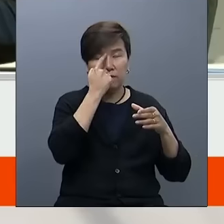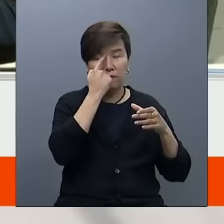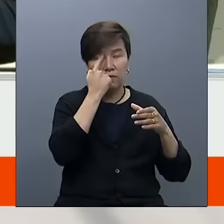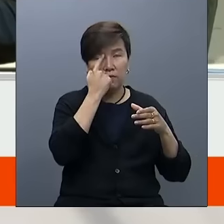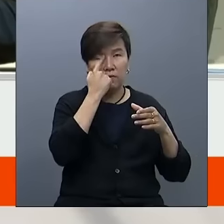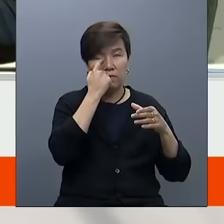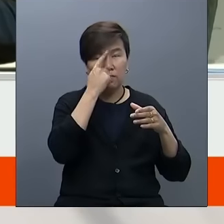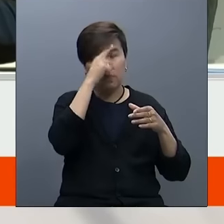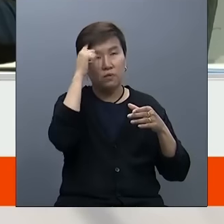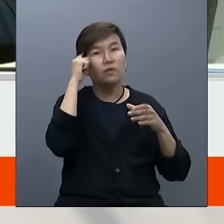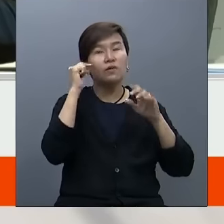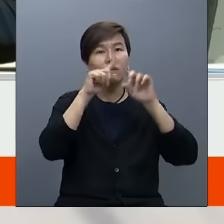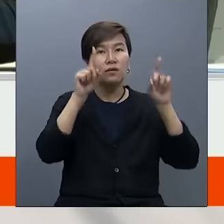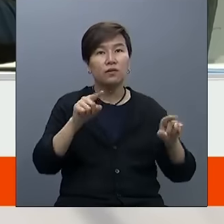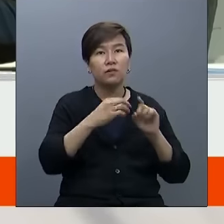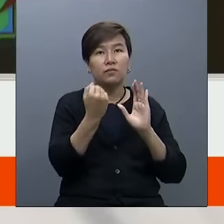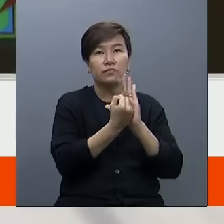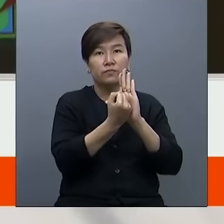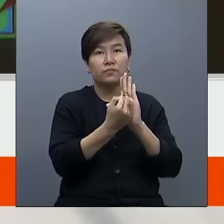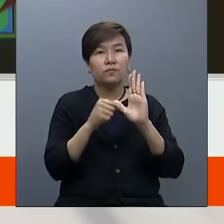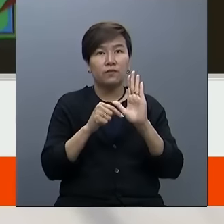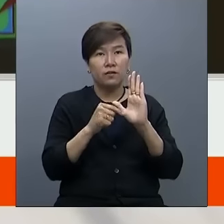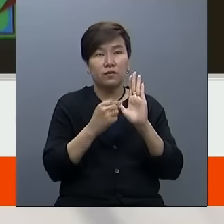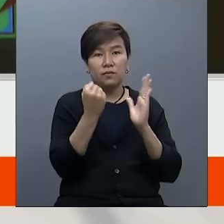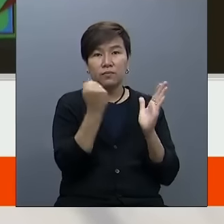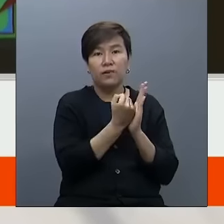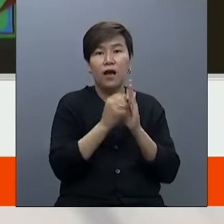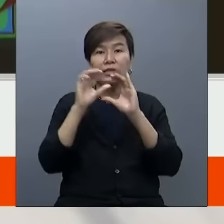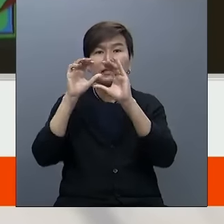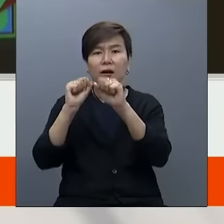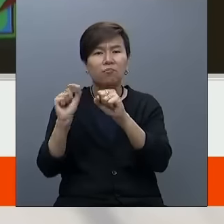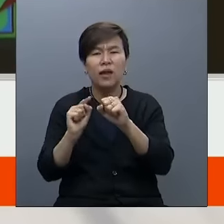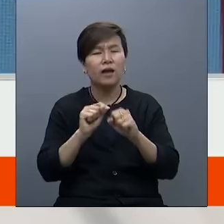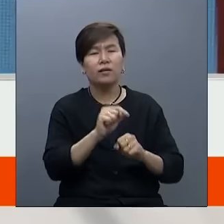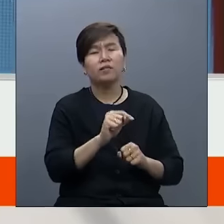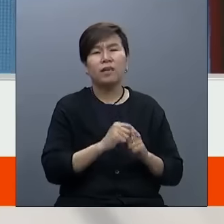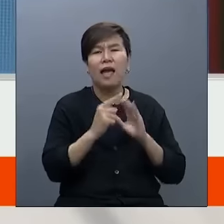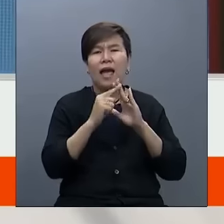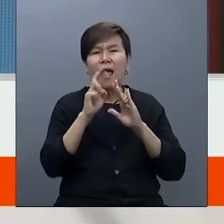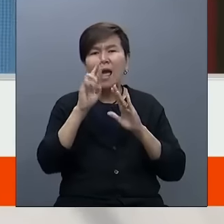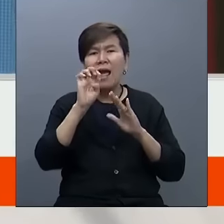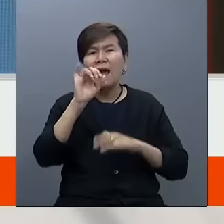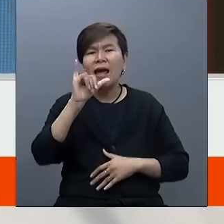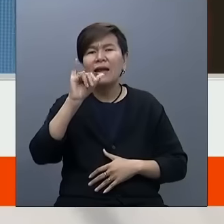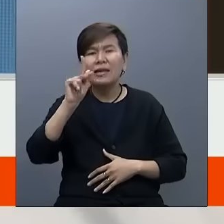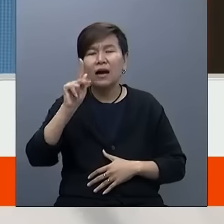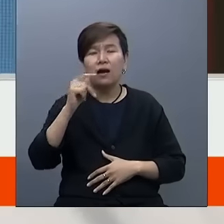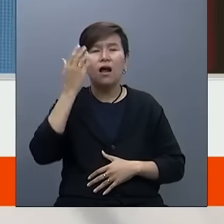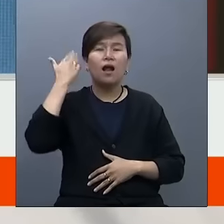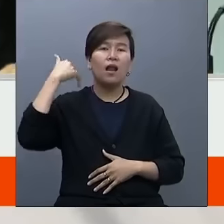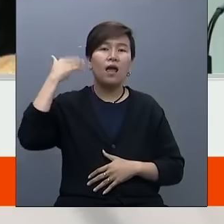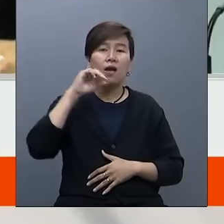จับแต่ศาลเนี่ยบอกว่าให้ไปออกหมายเรียกแทนผมเทียบเคียงกับคดีอดีตสว.ท่านหนึ่งนะฮ ะ